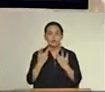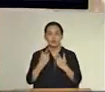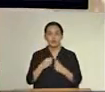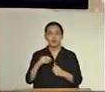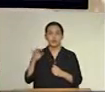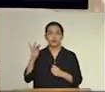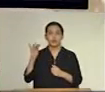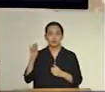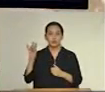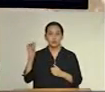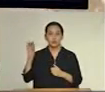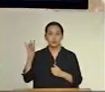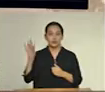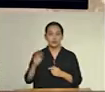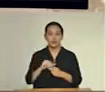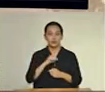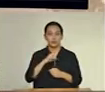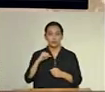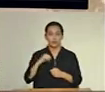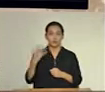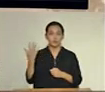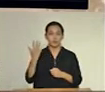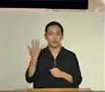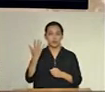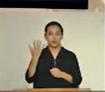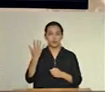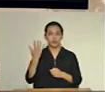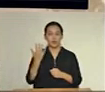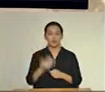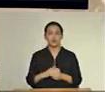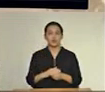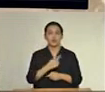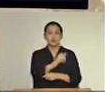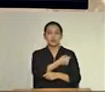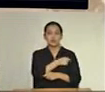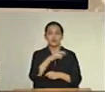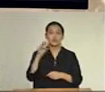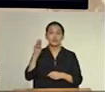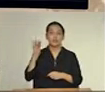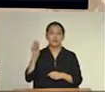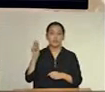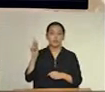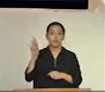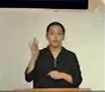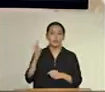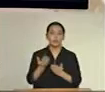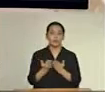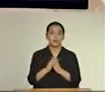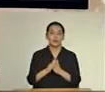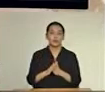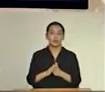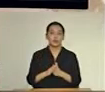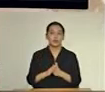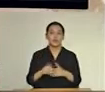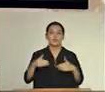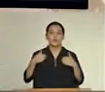hakimimiz Abu Ali ibn Sino o'zlarini 5ta jilddan iborat bo'lgan tib qonunlar asarida nafaqat dorivor o'simliklar,